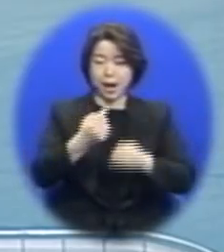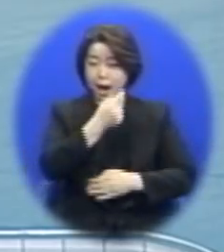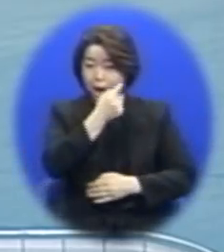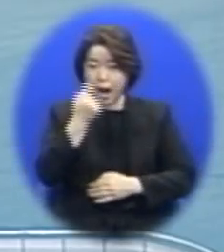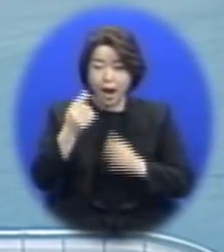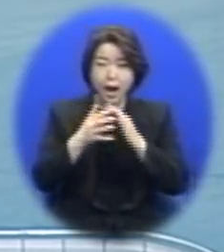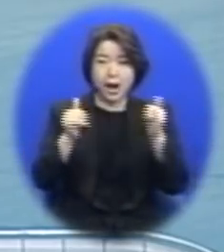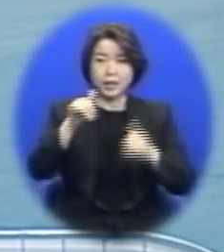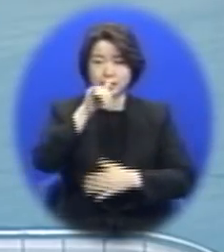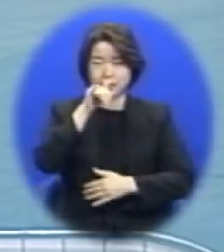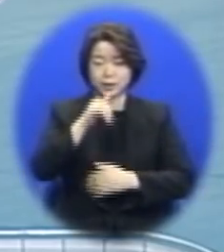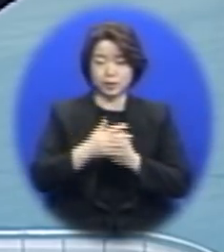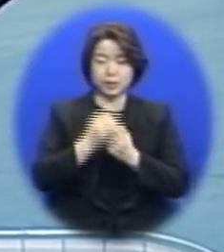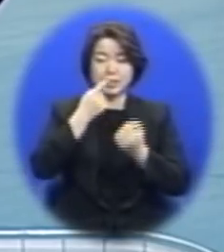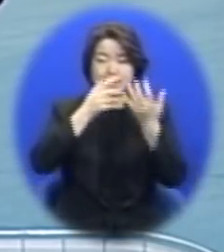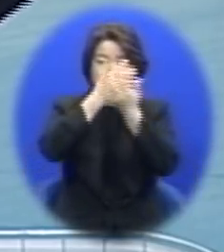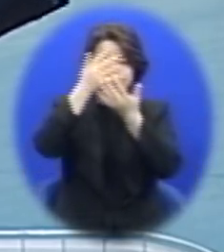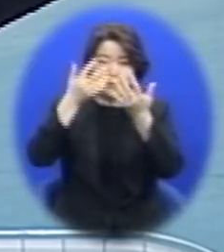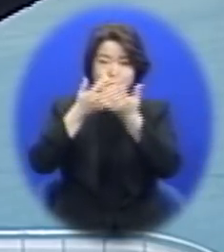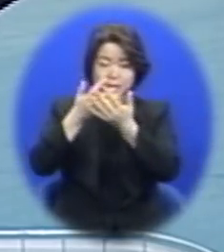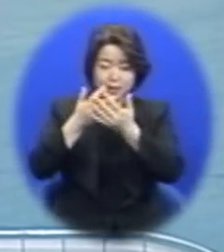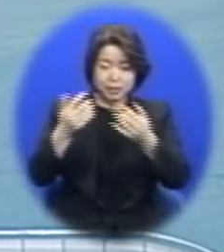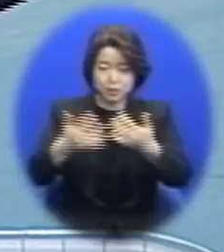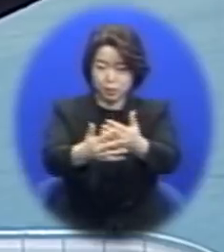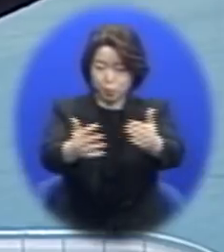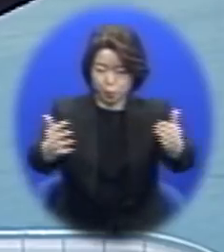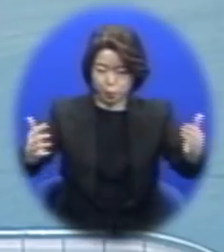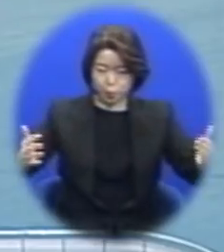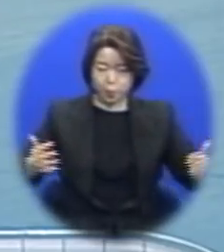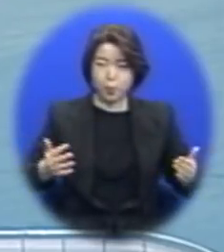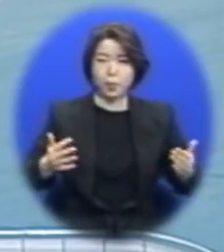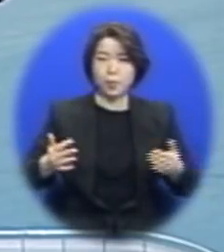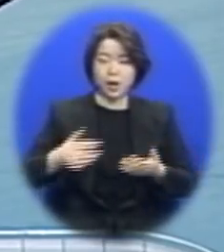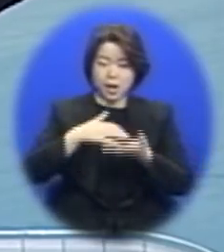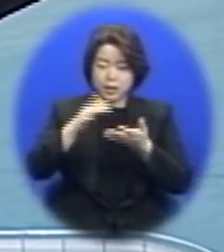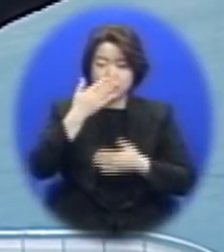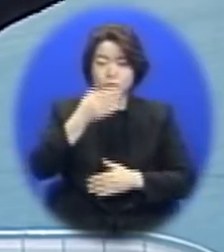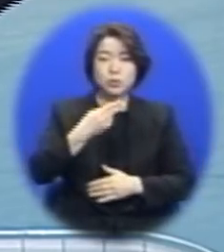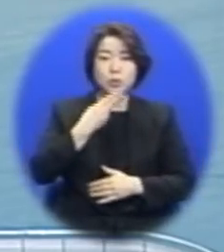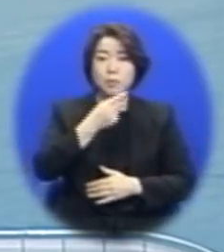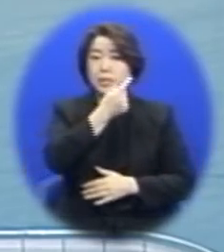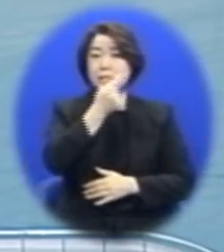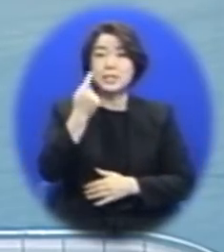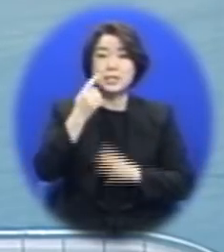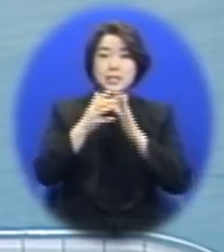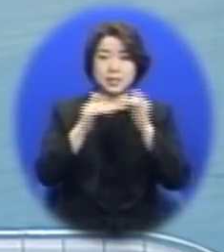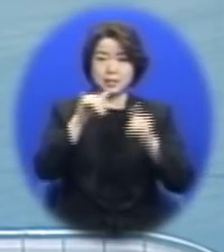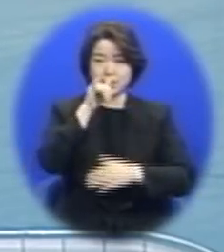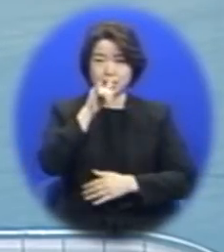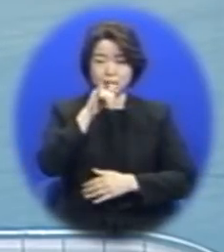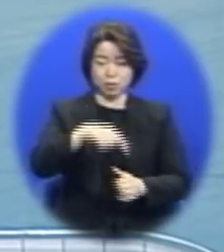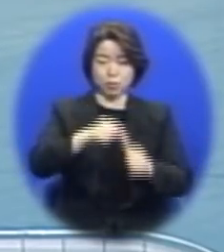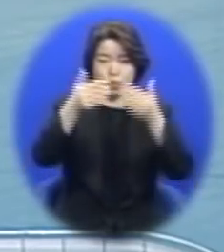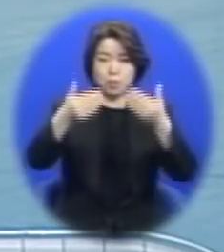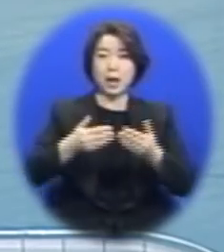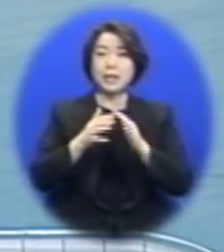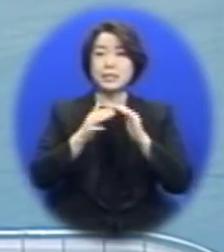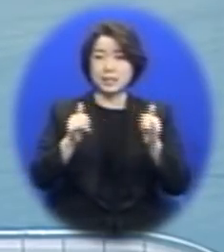구름같이 둘러싼 허다한, 셀 수도 없는 증인들이, 구원받은 성도들이 있다는